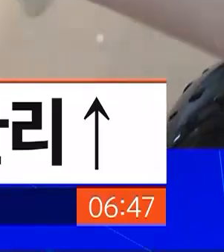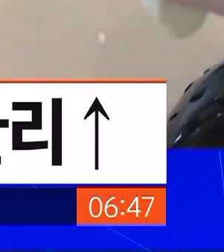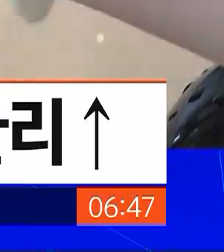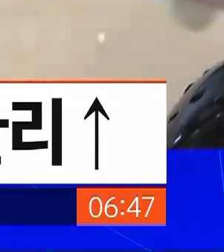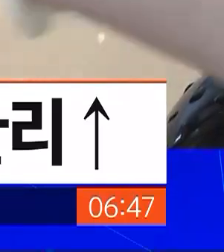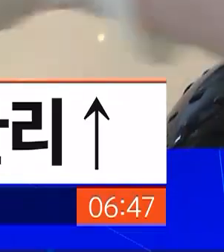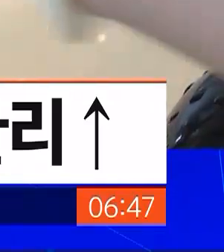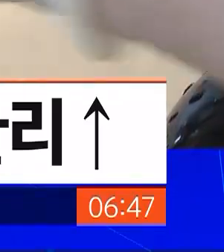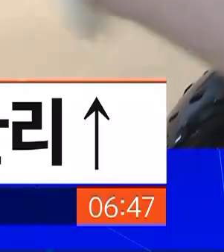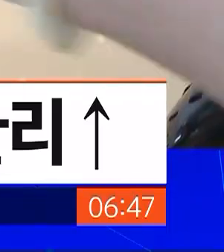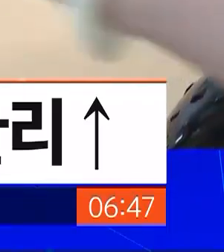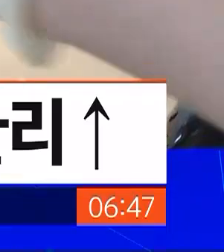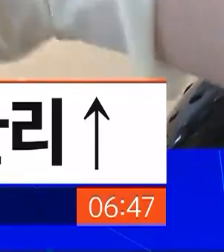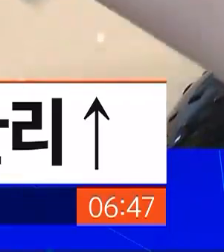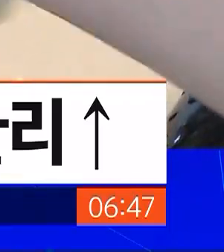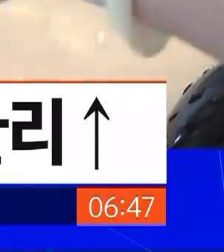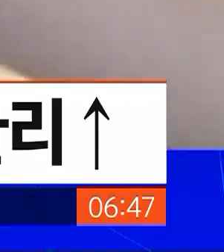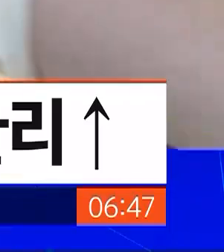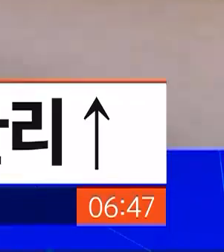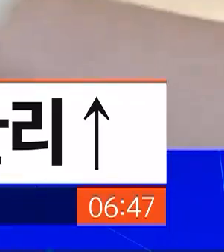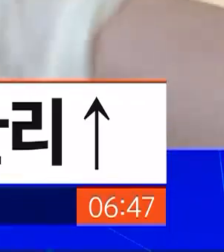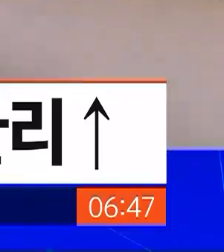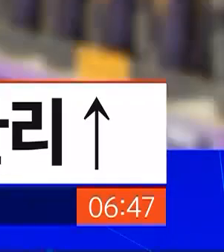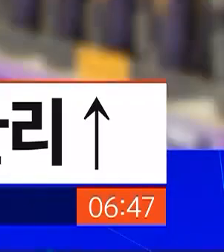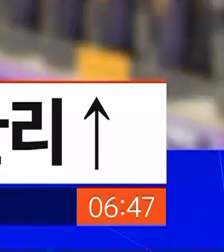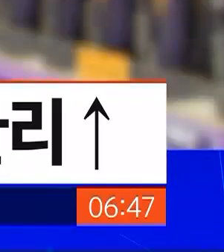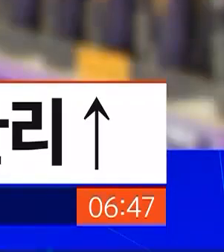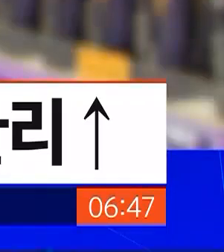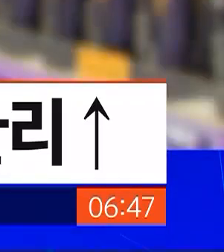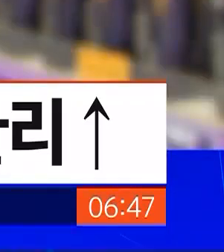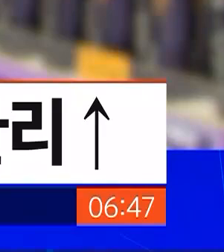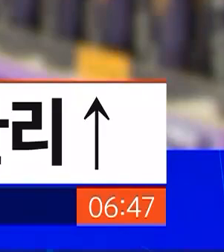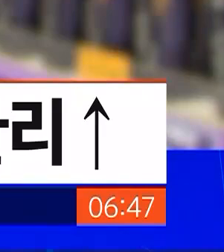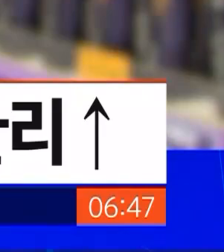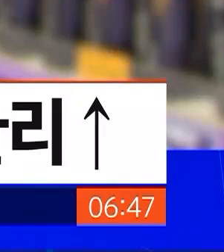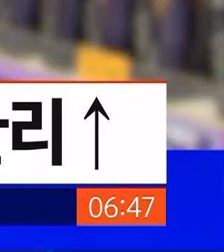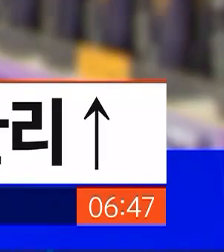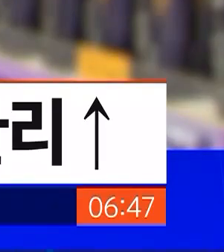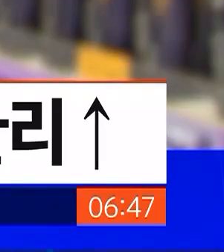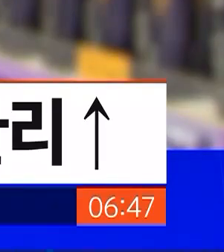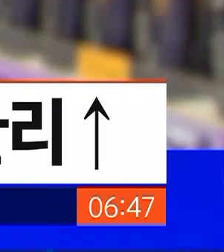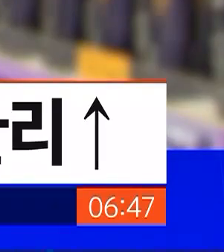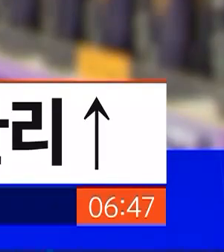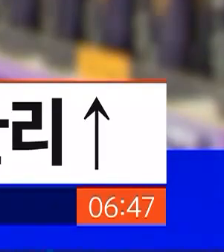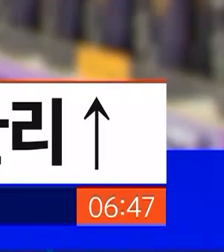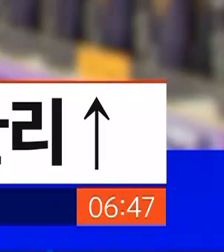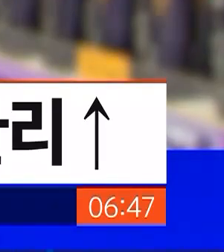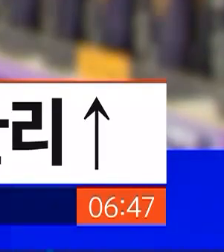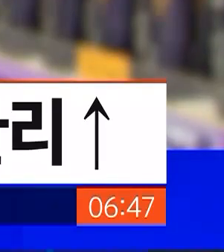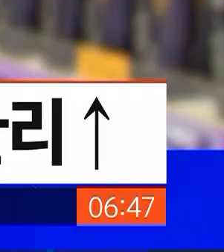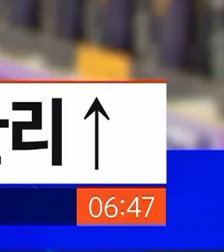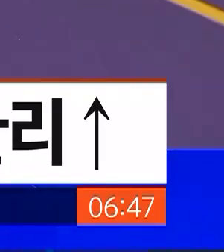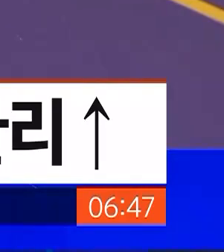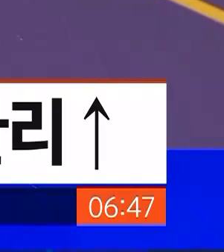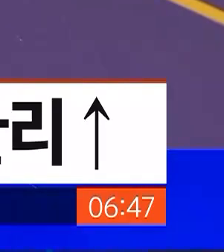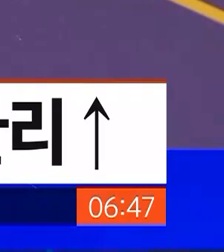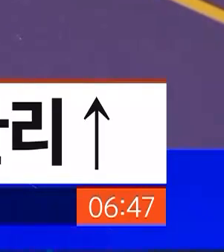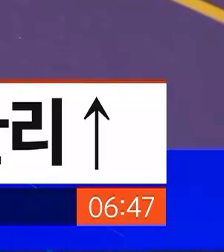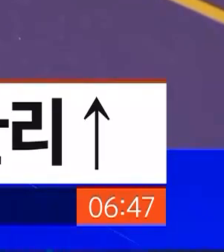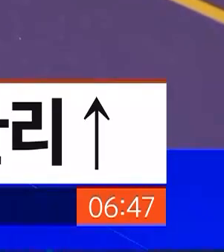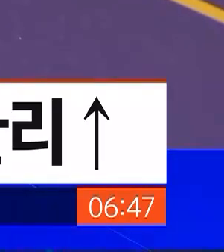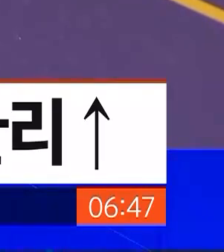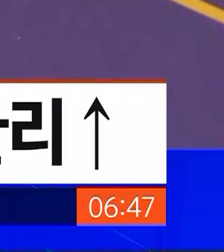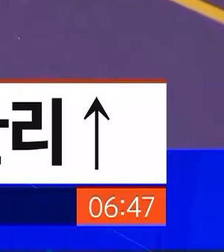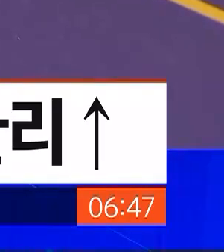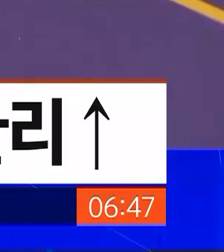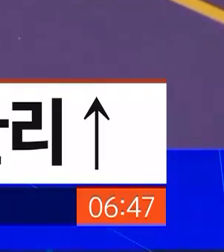일찍 관리한다는 거죠. 건강이라는 개념이 치료에서 이 예방으로 바뀌면서 젊은 세대들이 사전에 관리하고 예방하는 게